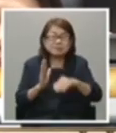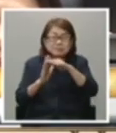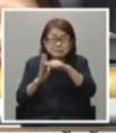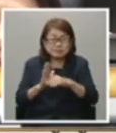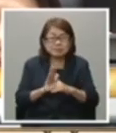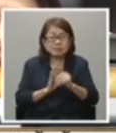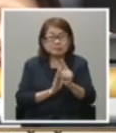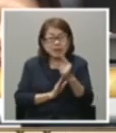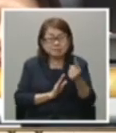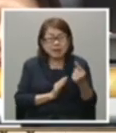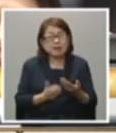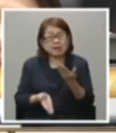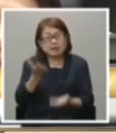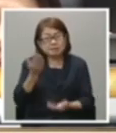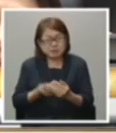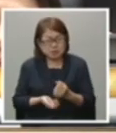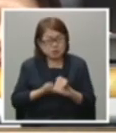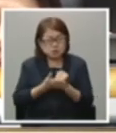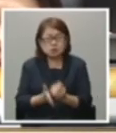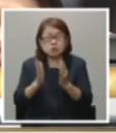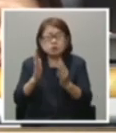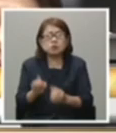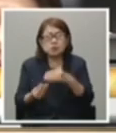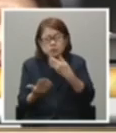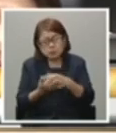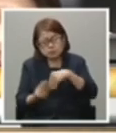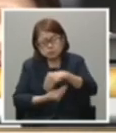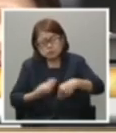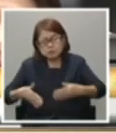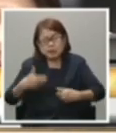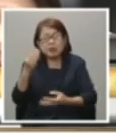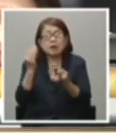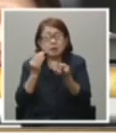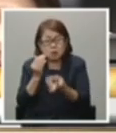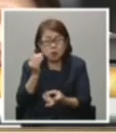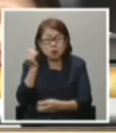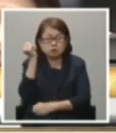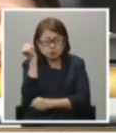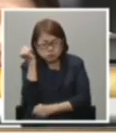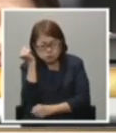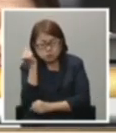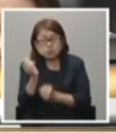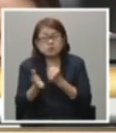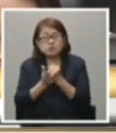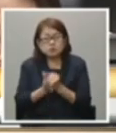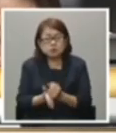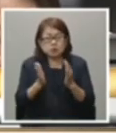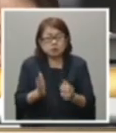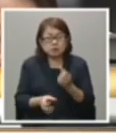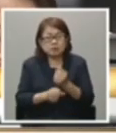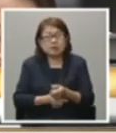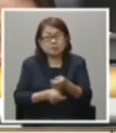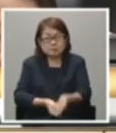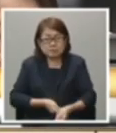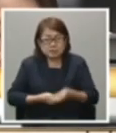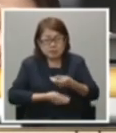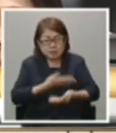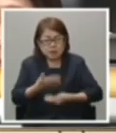มาช่วยคนรายได้น้อยมาช่วยเกษตรกรให้ไปขายของที่เมืองจีนเพราะว่